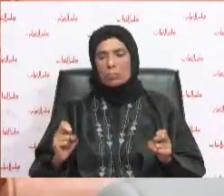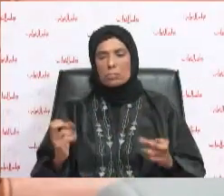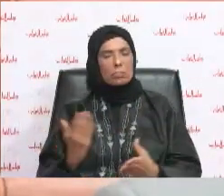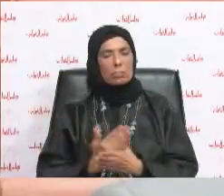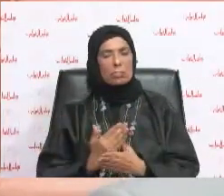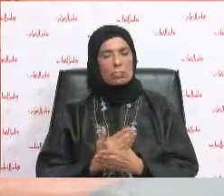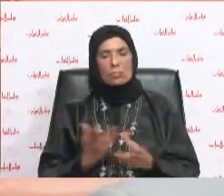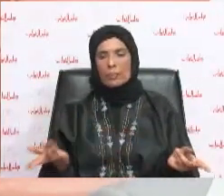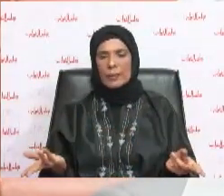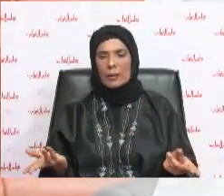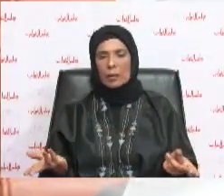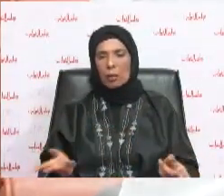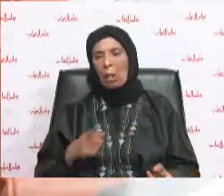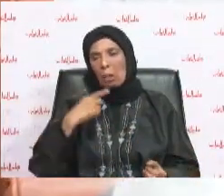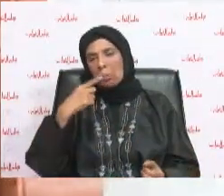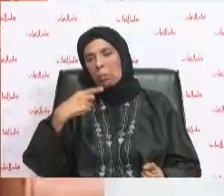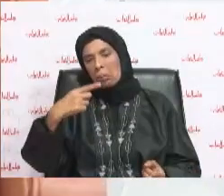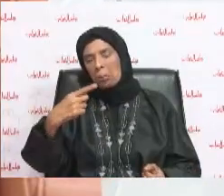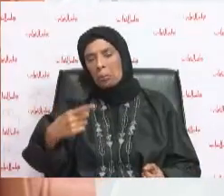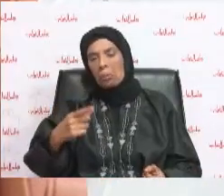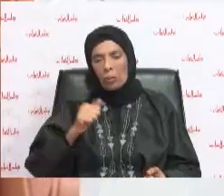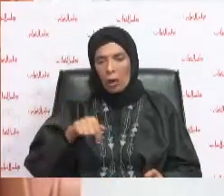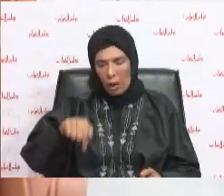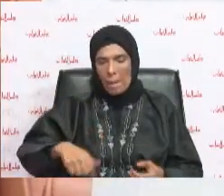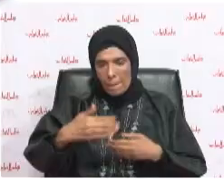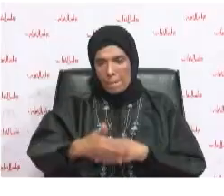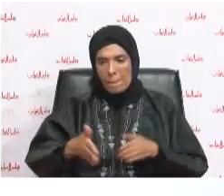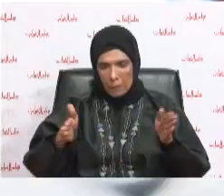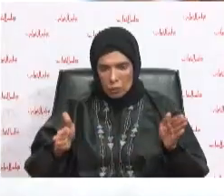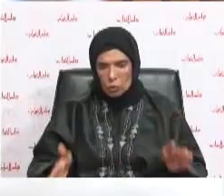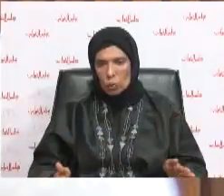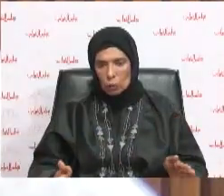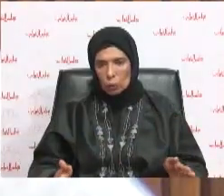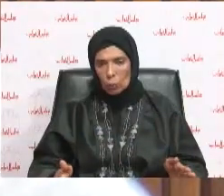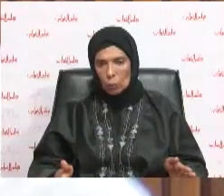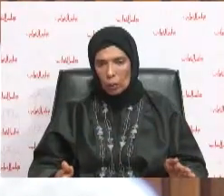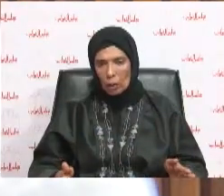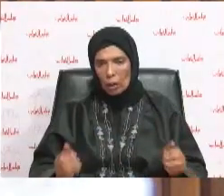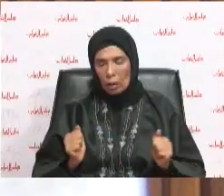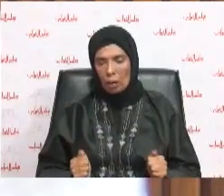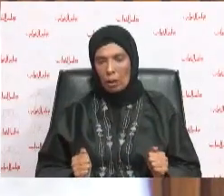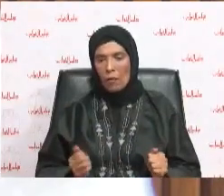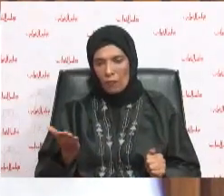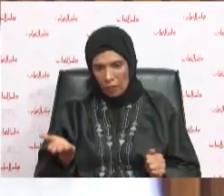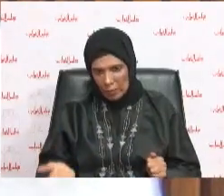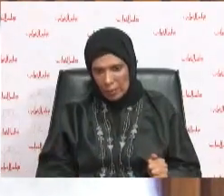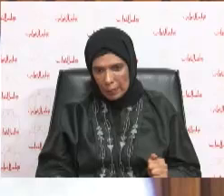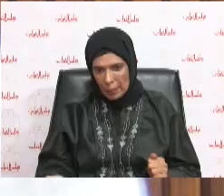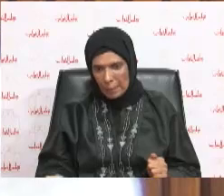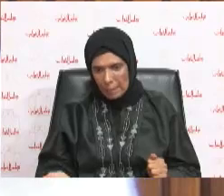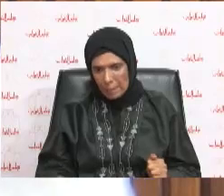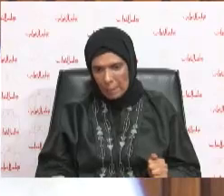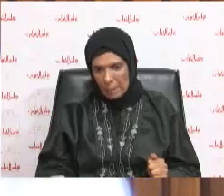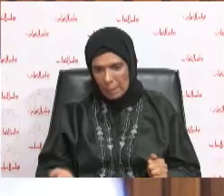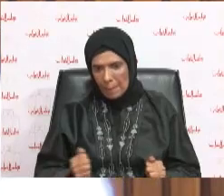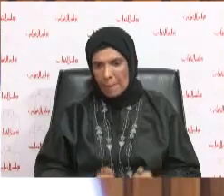دائما يتعللون هل يوجد صندوق داخلي وصندوق خارجي علشان يكون هناك نوع